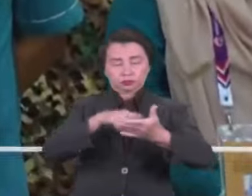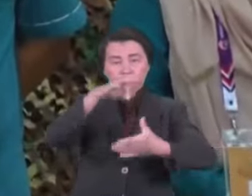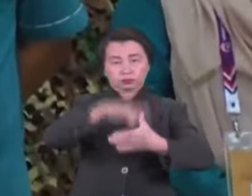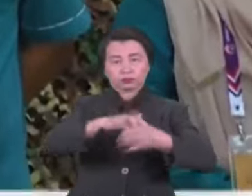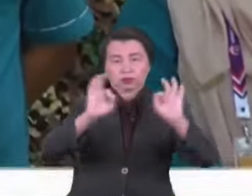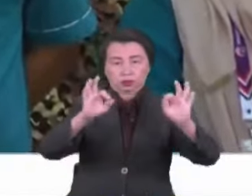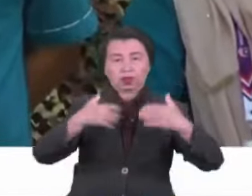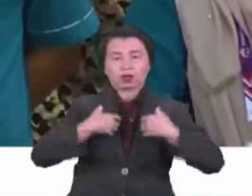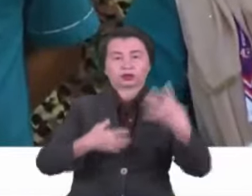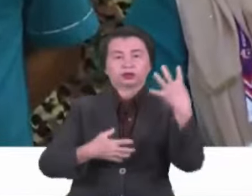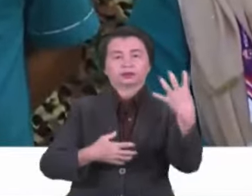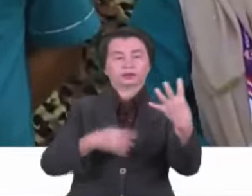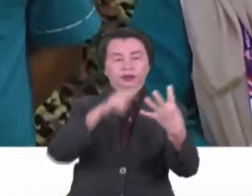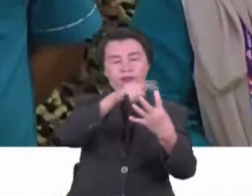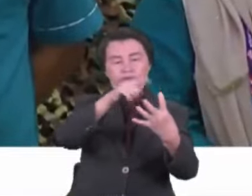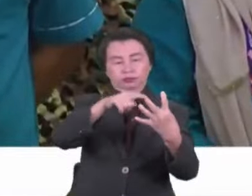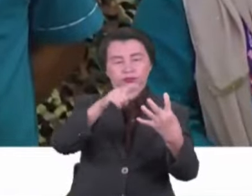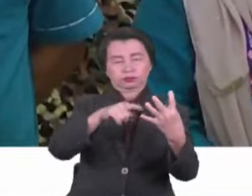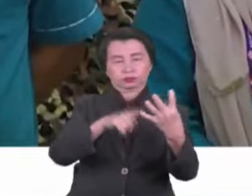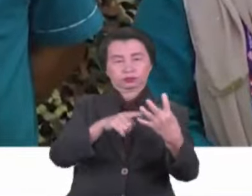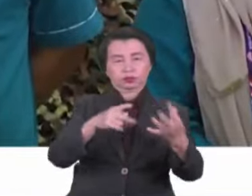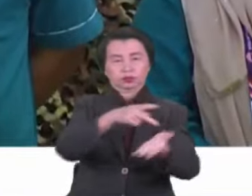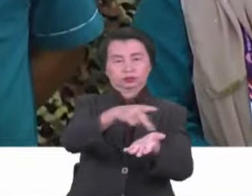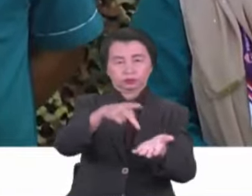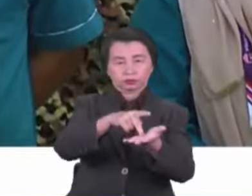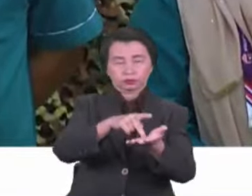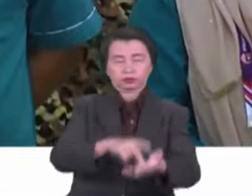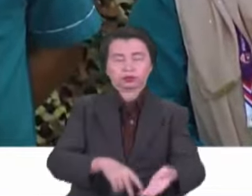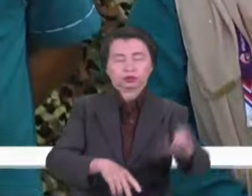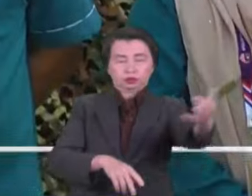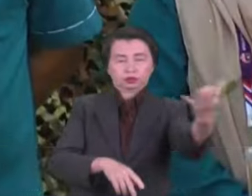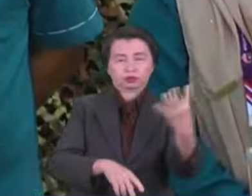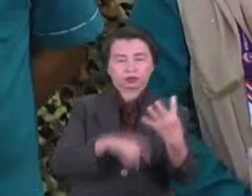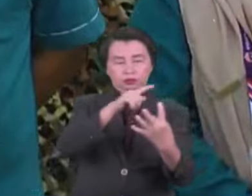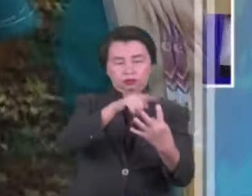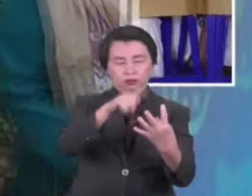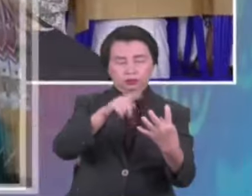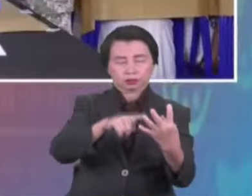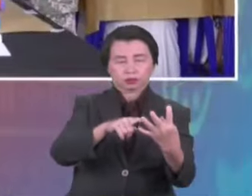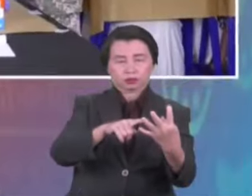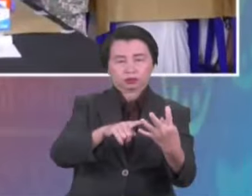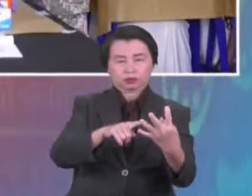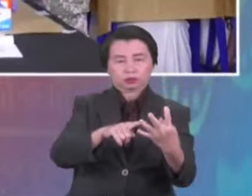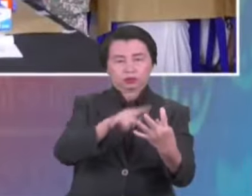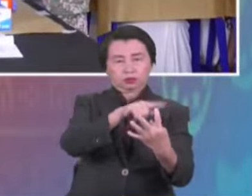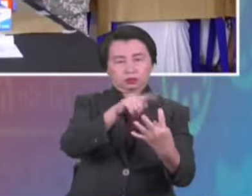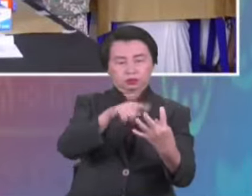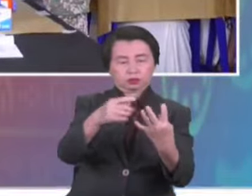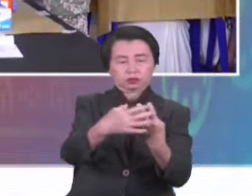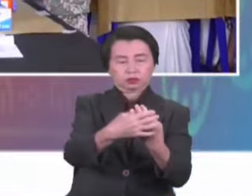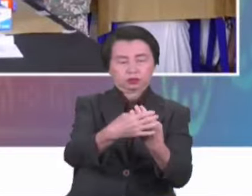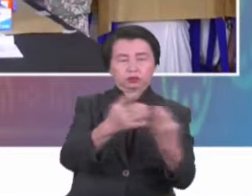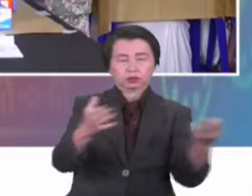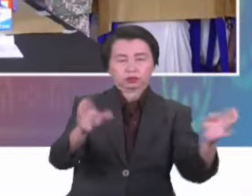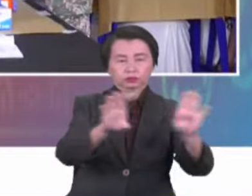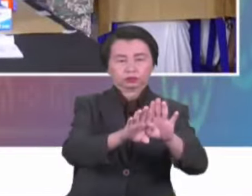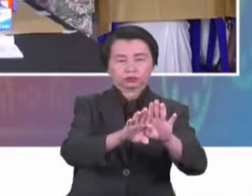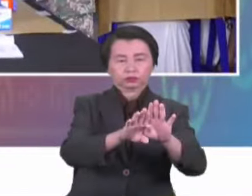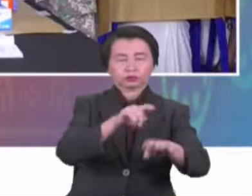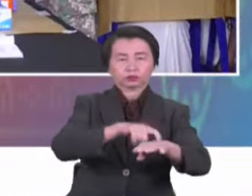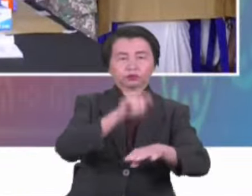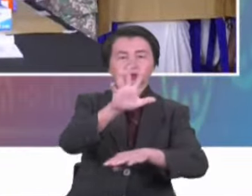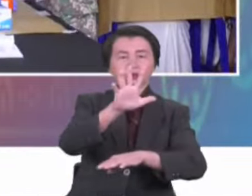berjalan di 4 lokasi, di mana 3 kita jalankan di akan tutup di